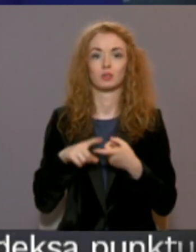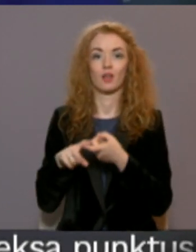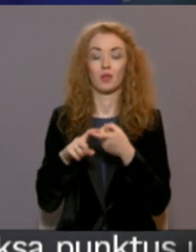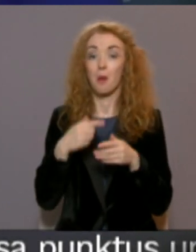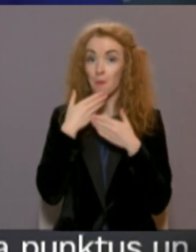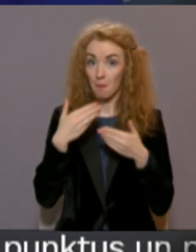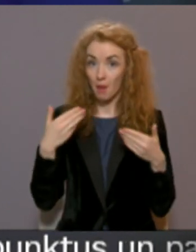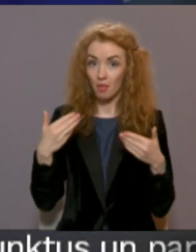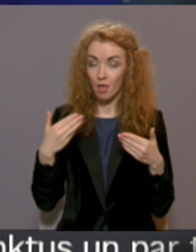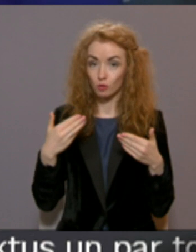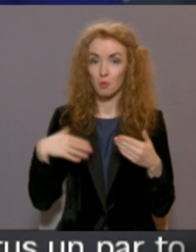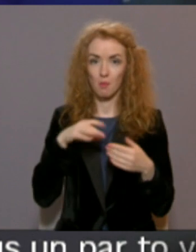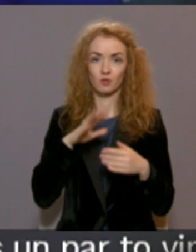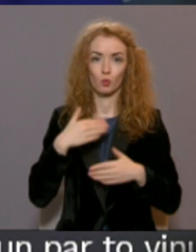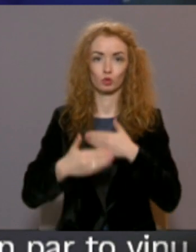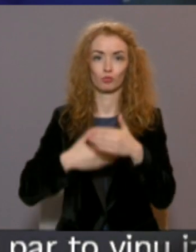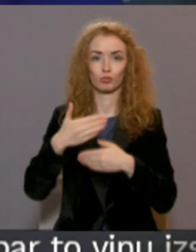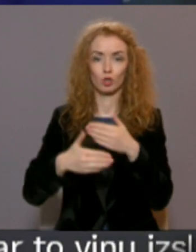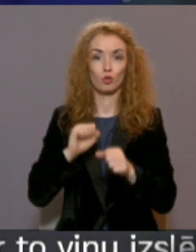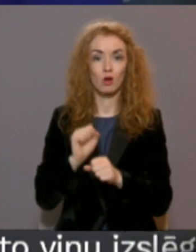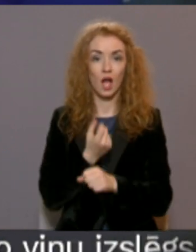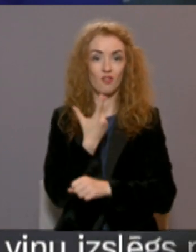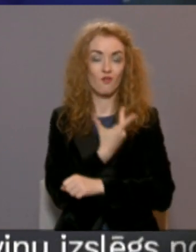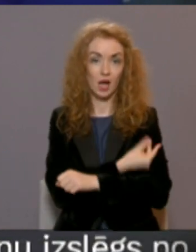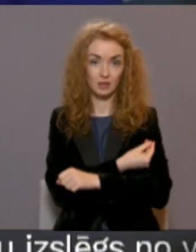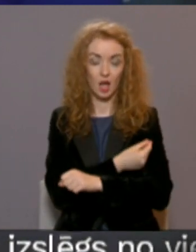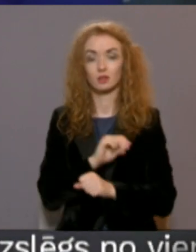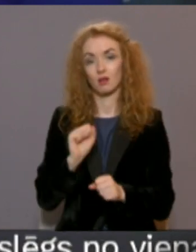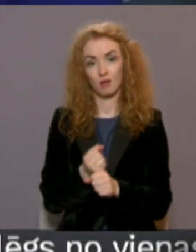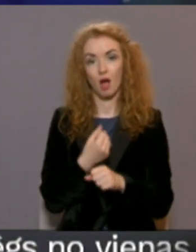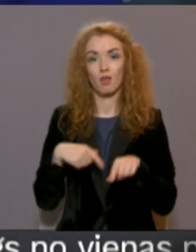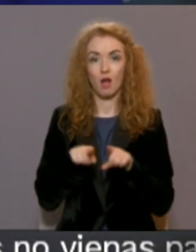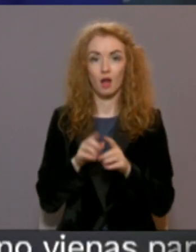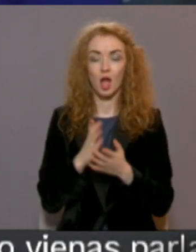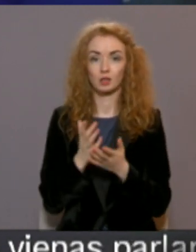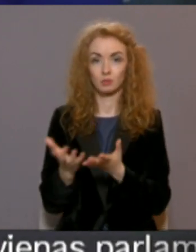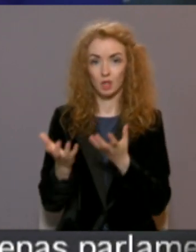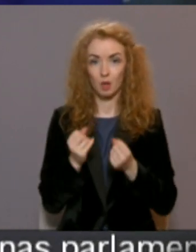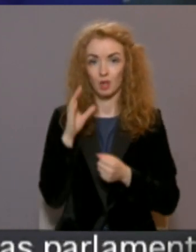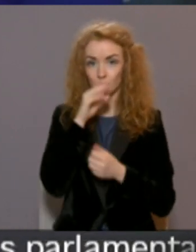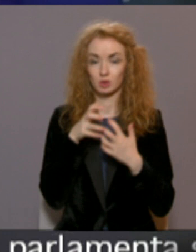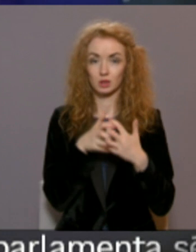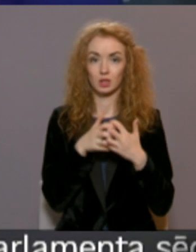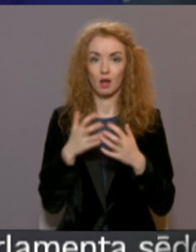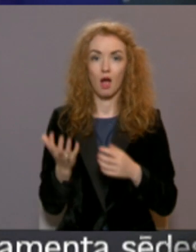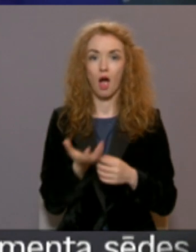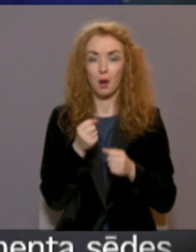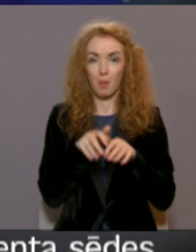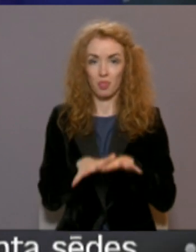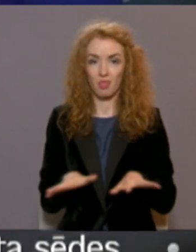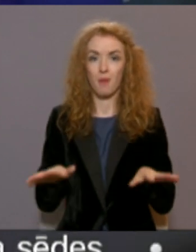pateicoties kurai mēs varam virzieties uz priekšu gan vakcinācijas jautājumā, gan arī esam saņēmuši iespēju cīnīties ar